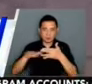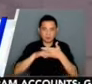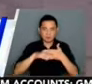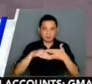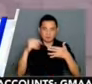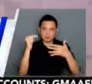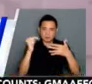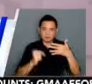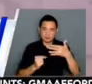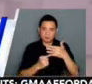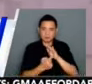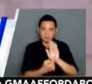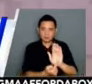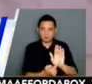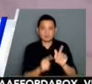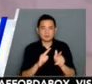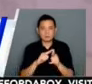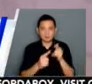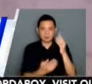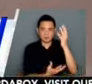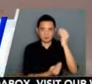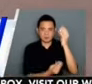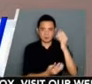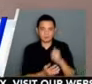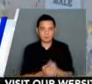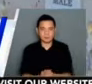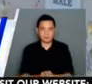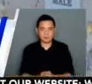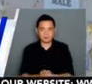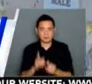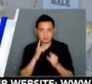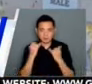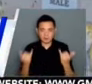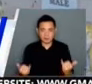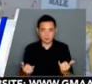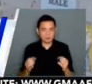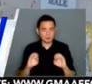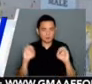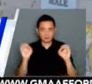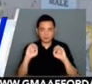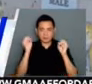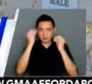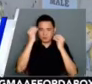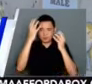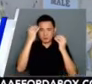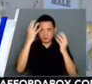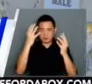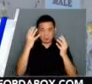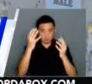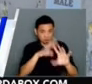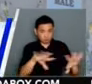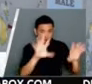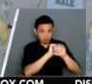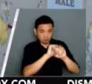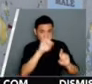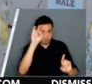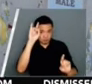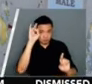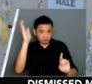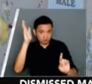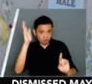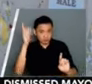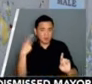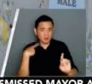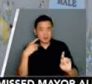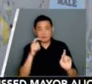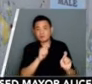kanilang imbestigasyon. Sa ngayon, Connie, ay wala pa tayong impormasyon kung pagkatapos nga ng inquest ay mayroong pagdadalang ibang lugar